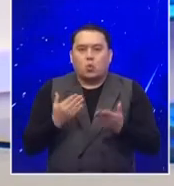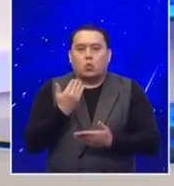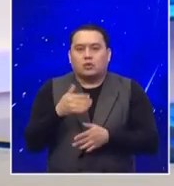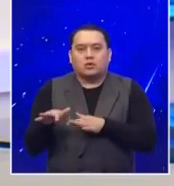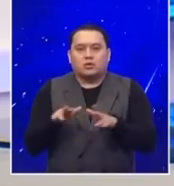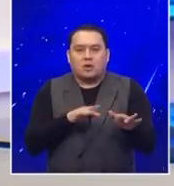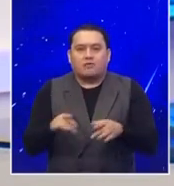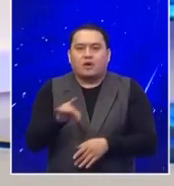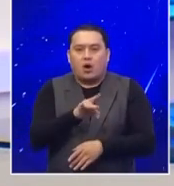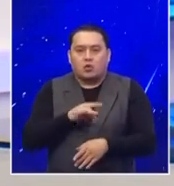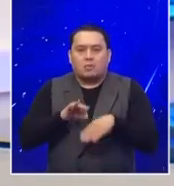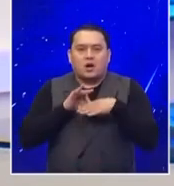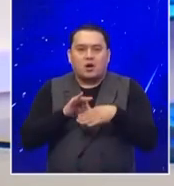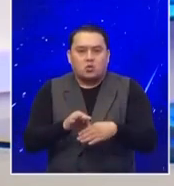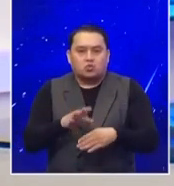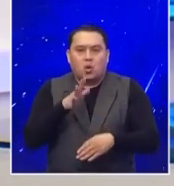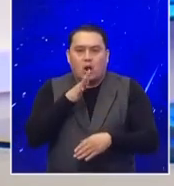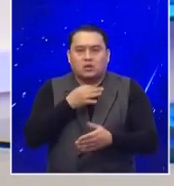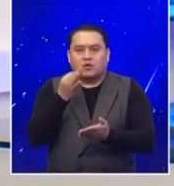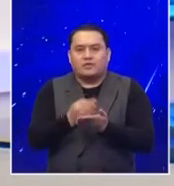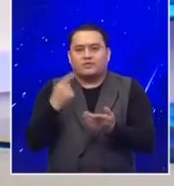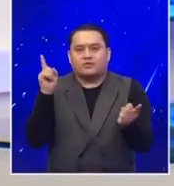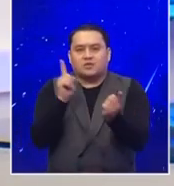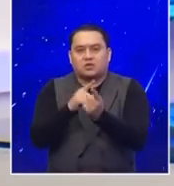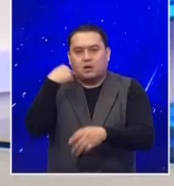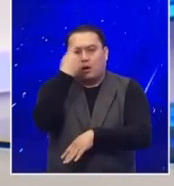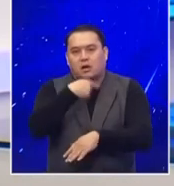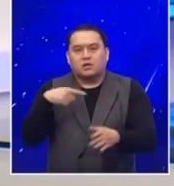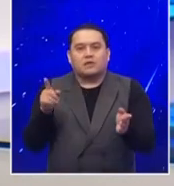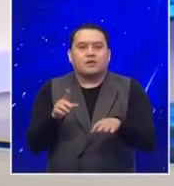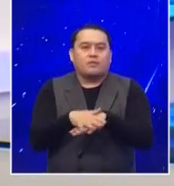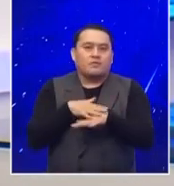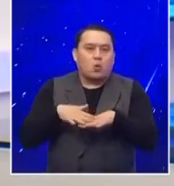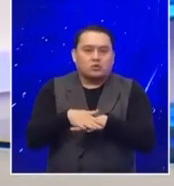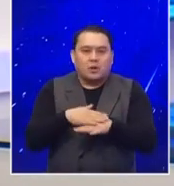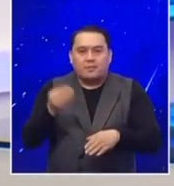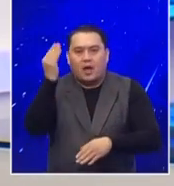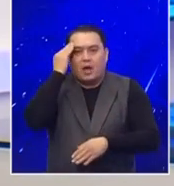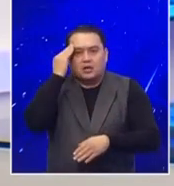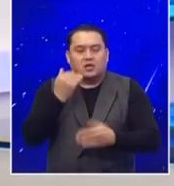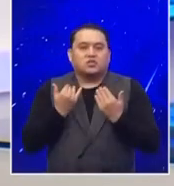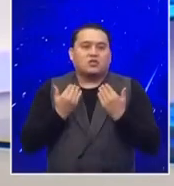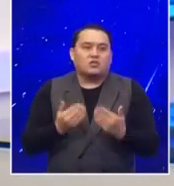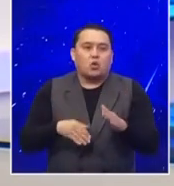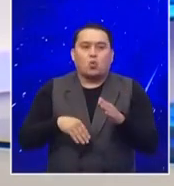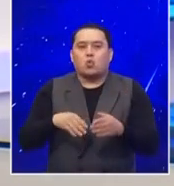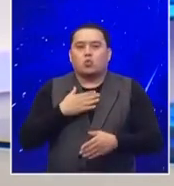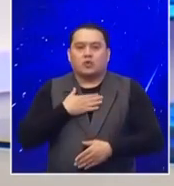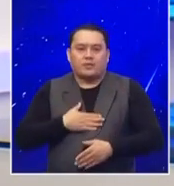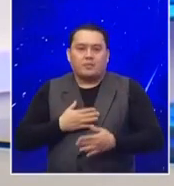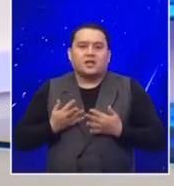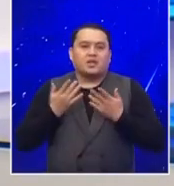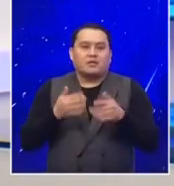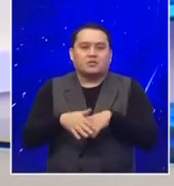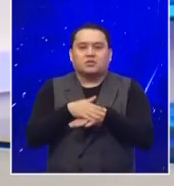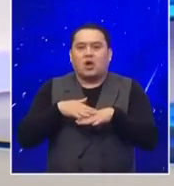дел в районе произошел во время отчетной встречи акима с населением. Какие меры предпринимаются для удовлетворения